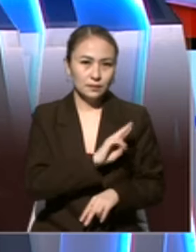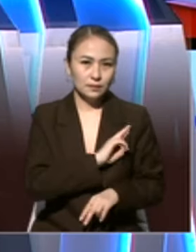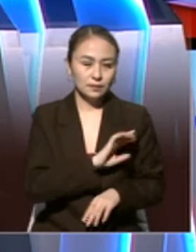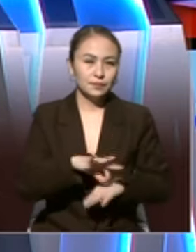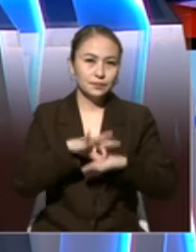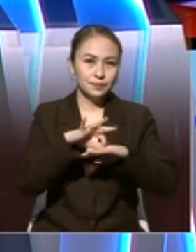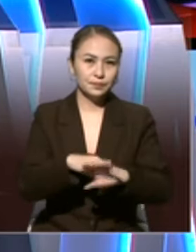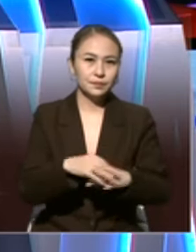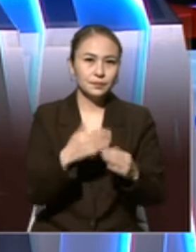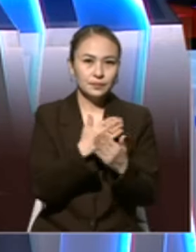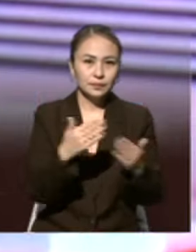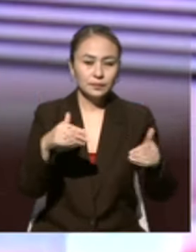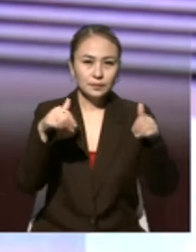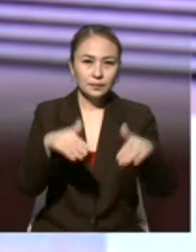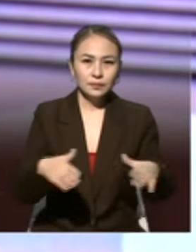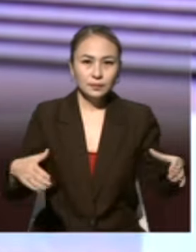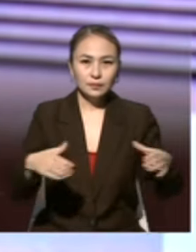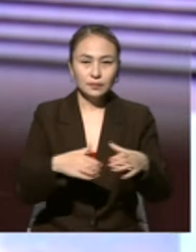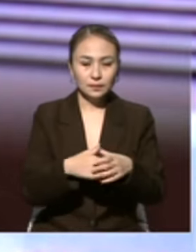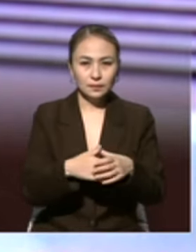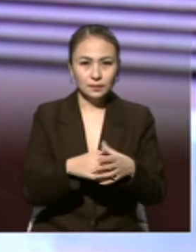атқарып жатқанда оларға шешім ретінде